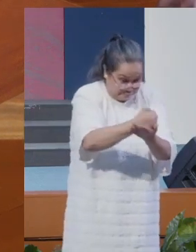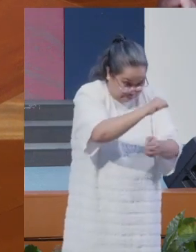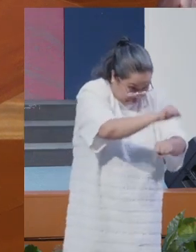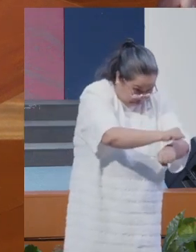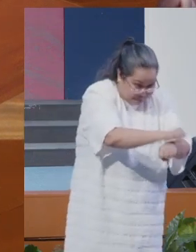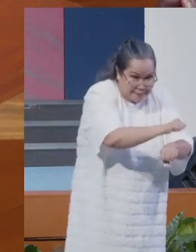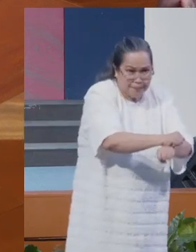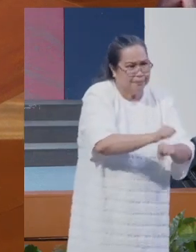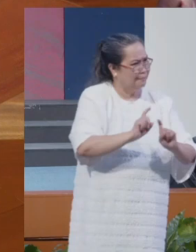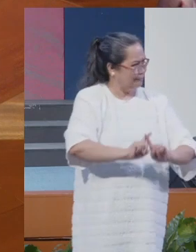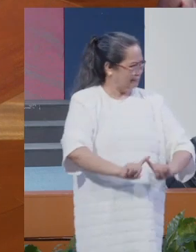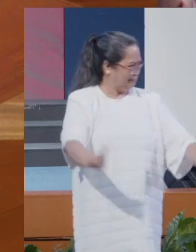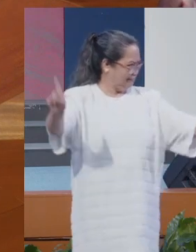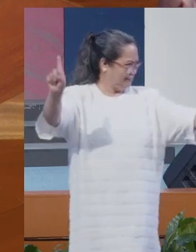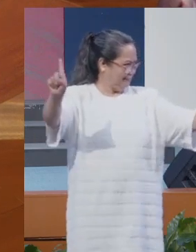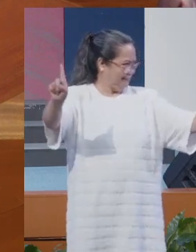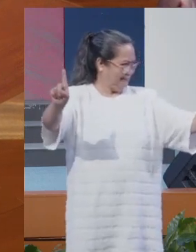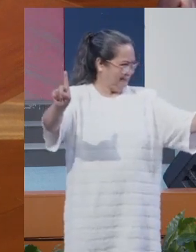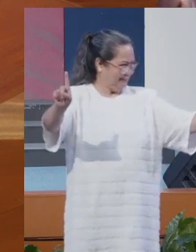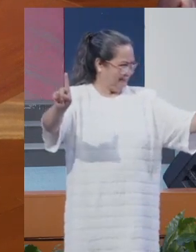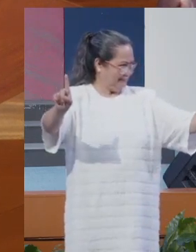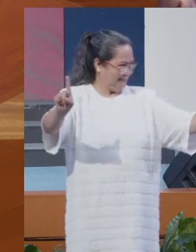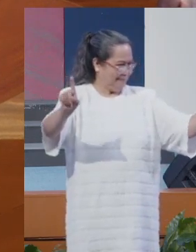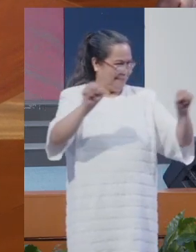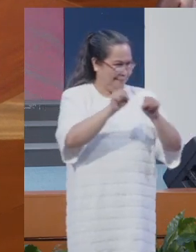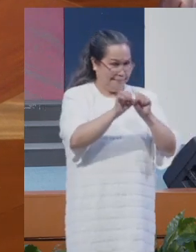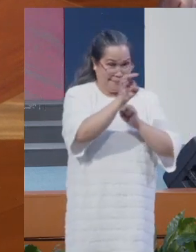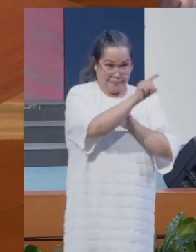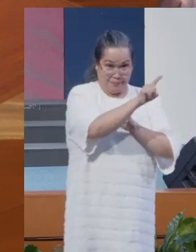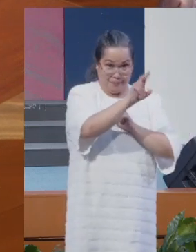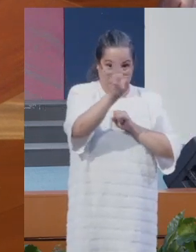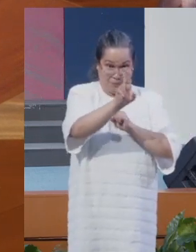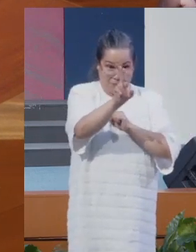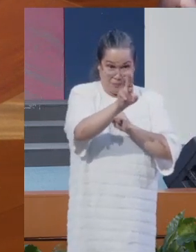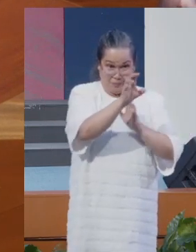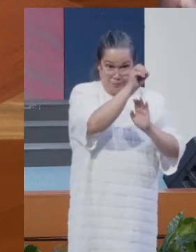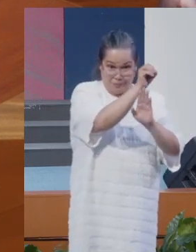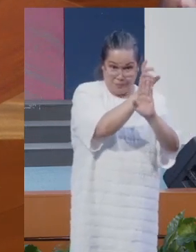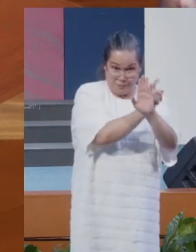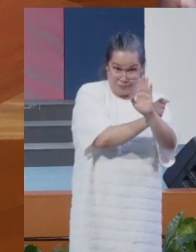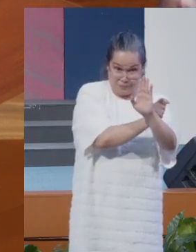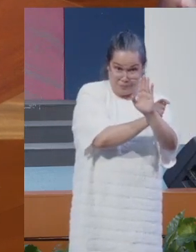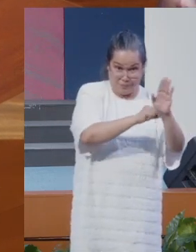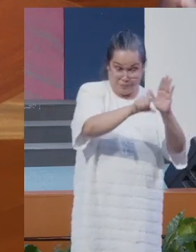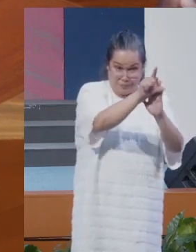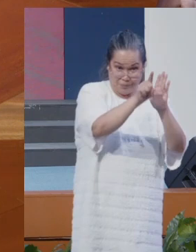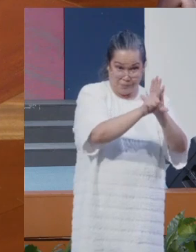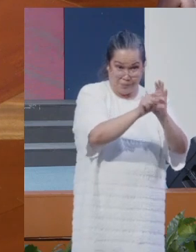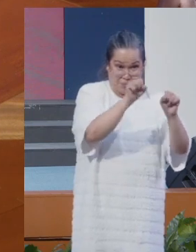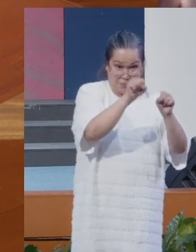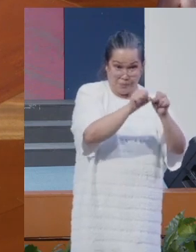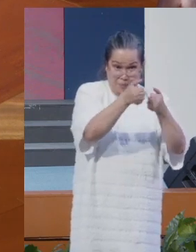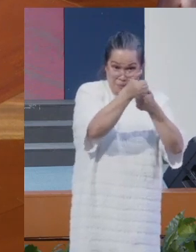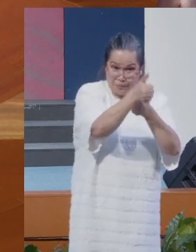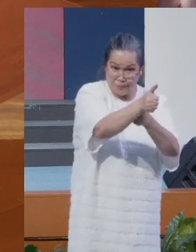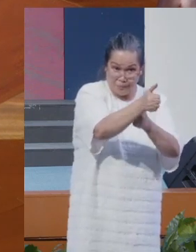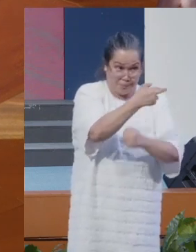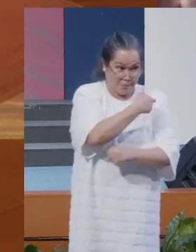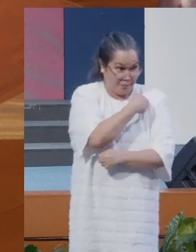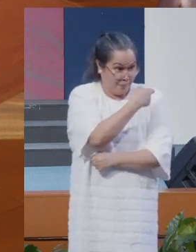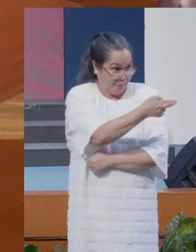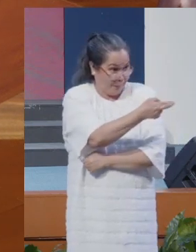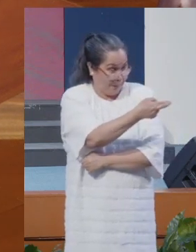ng makataong relihiyon ng mga Hudyo, ginamit nila ang Old Testament law para gumawa ng relihiyon